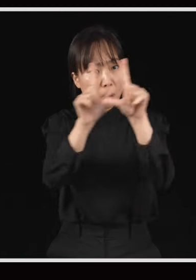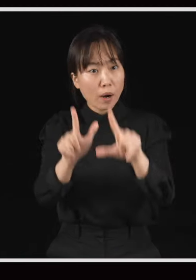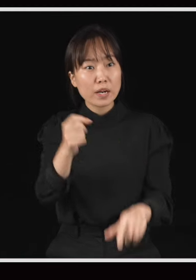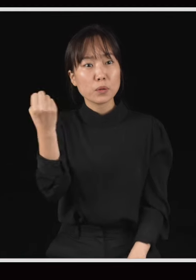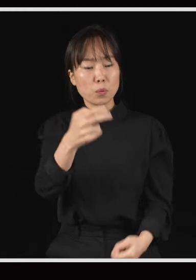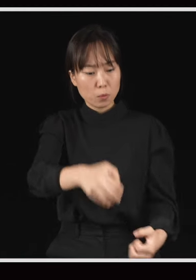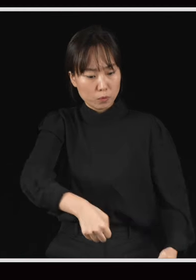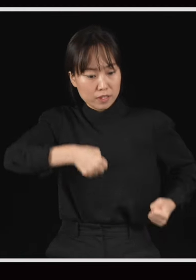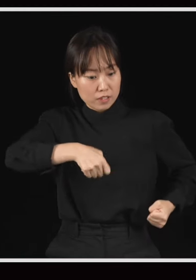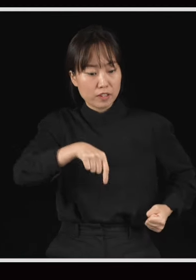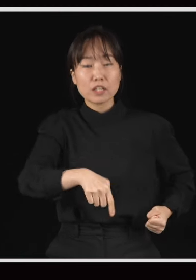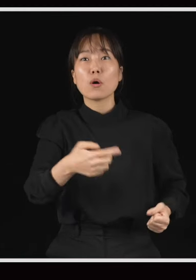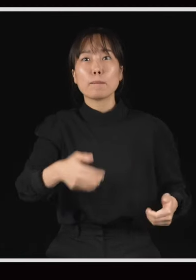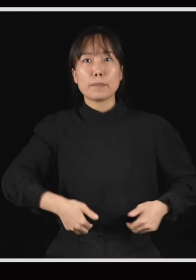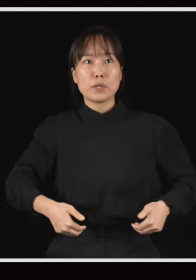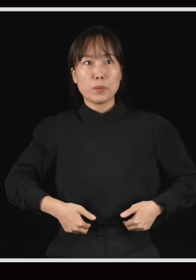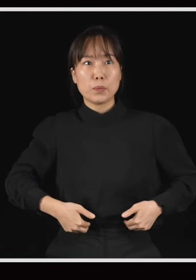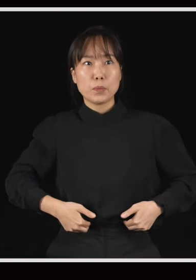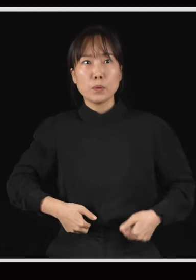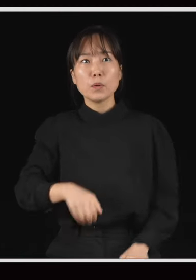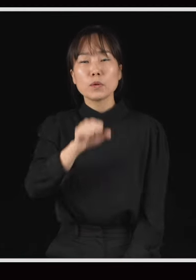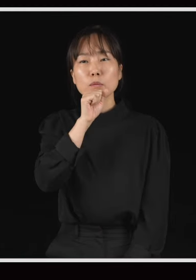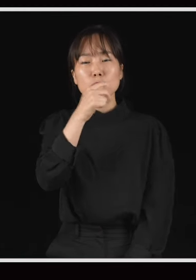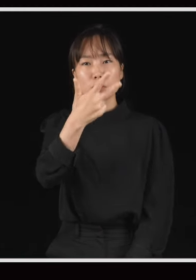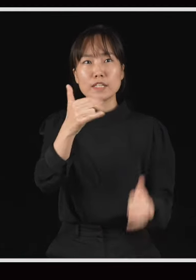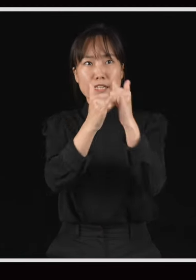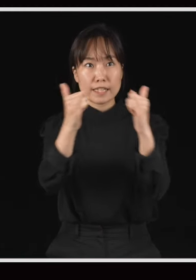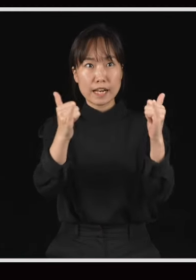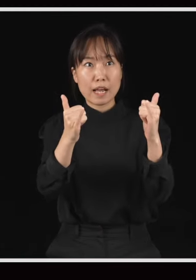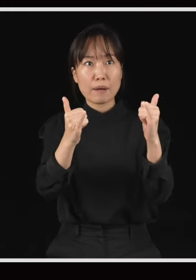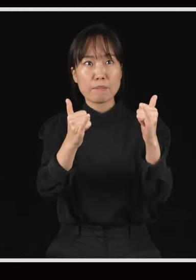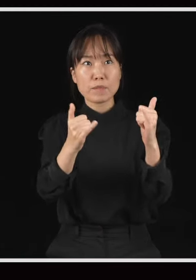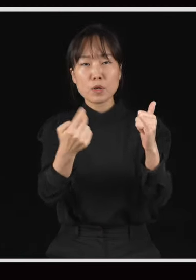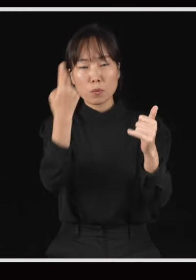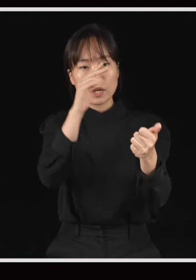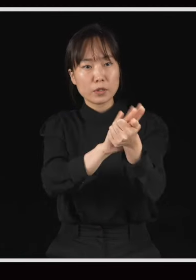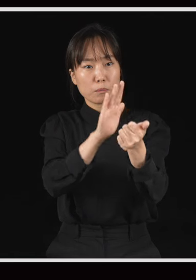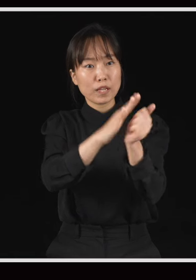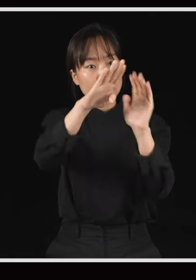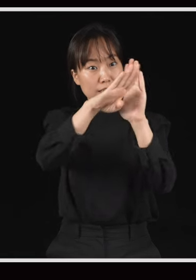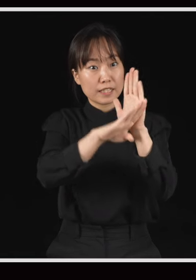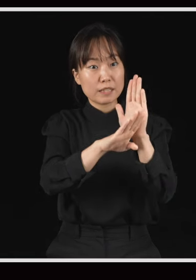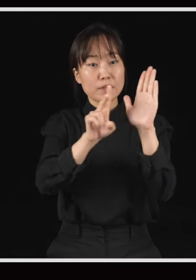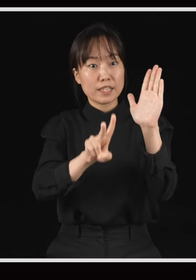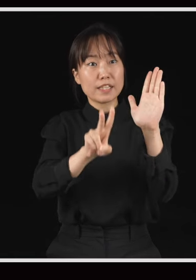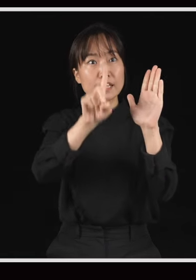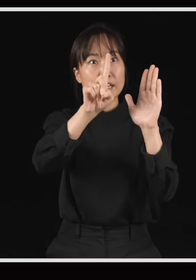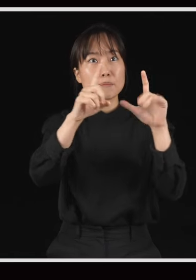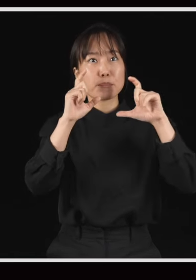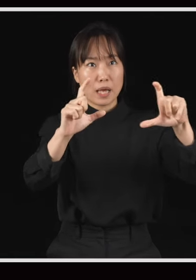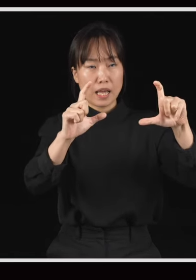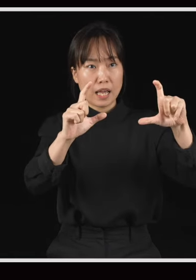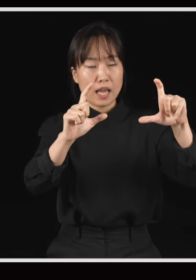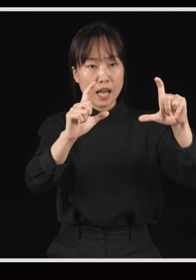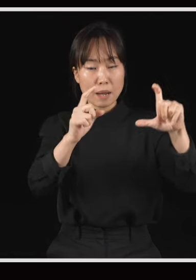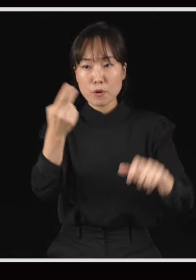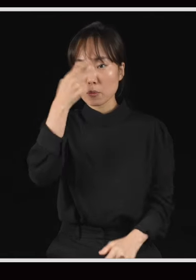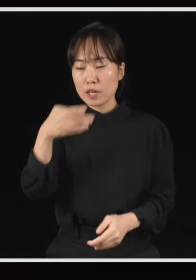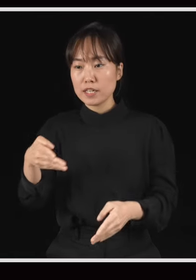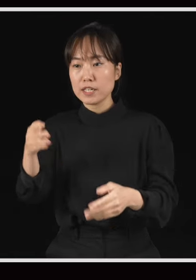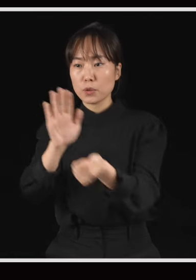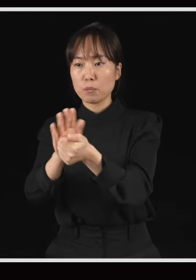뜻이기도 합니다. 저 정도가 되시면 장기요양 등급은 2등급이나 1등급이 나와요. 그러면